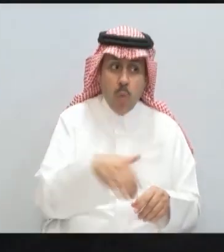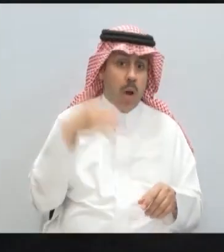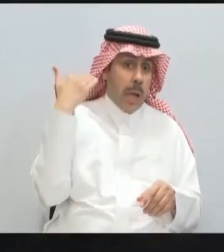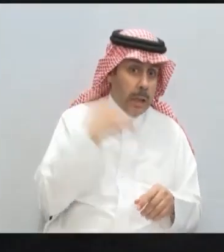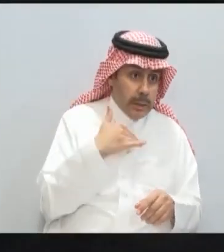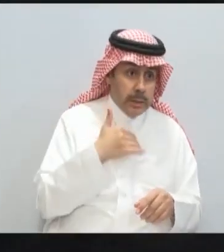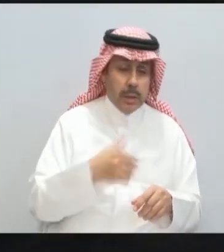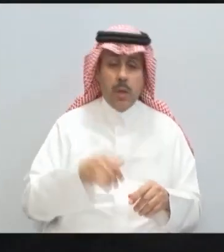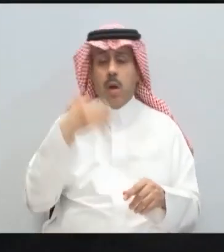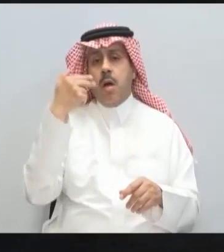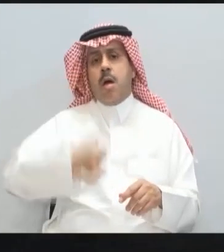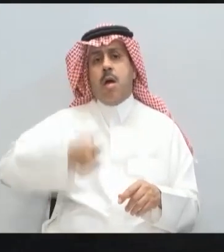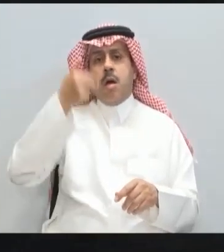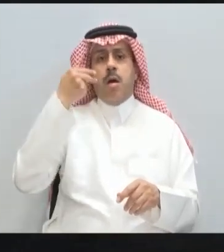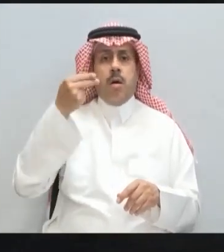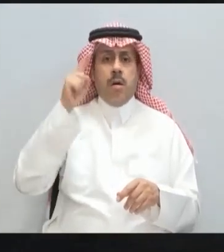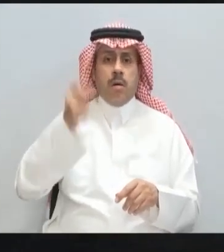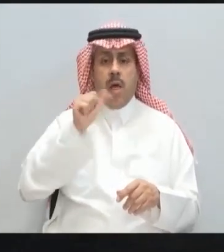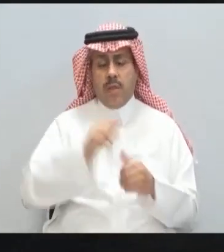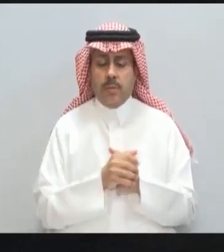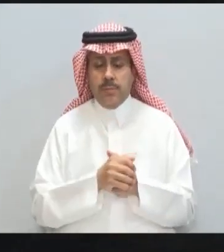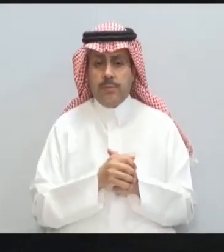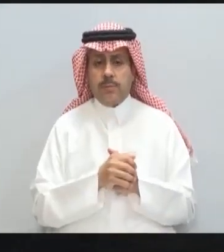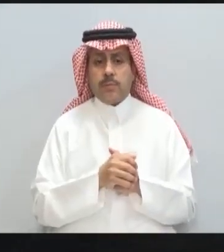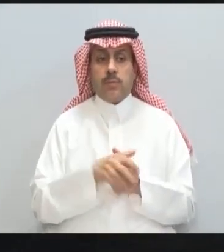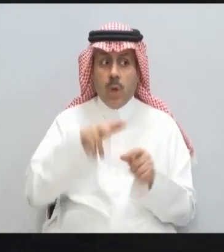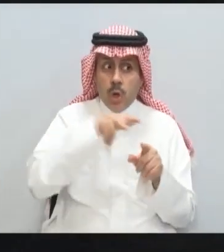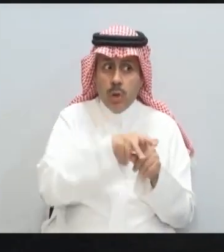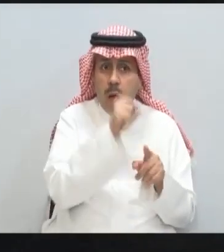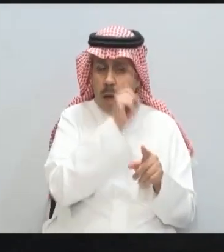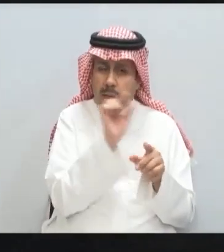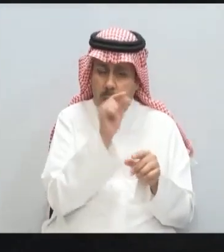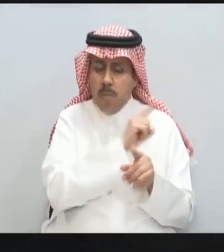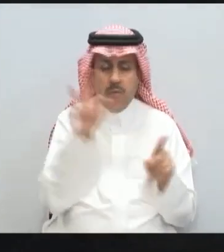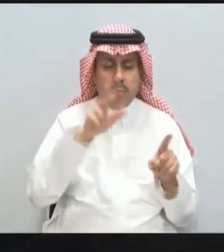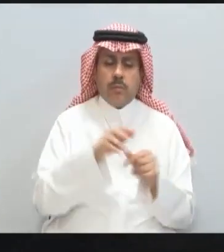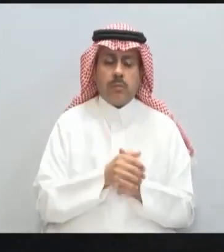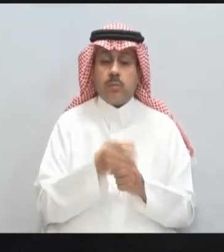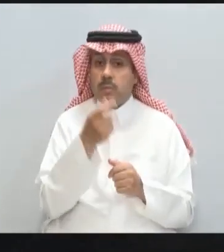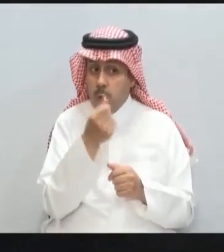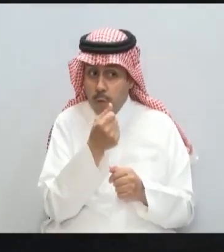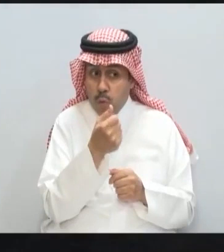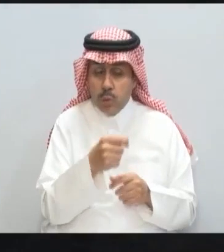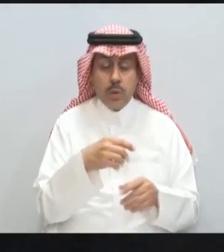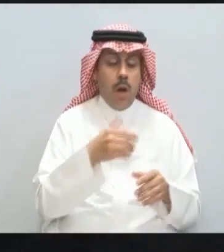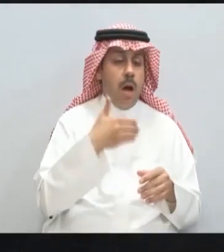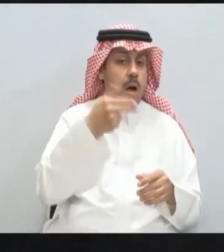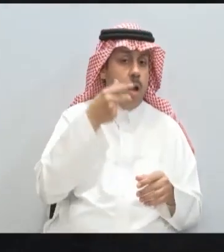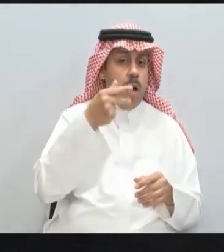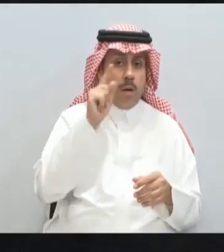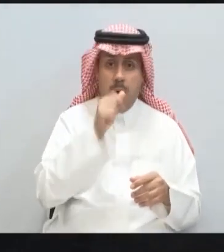ابدا البغي او الظلم او التعدي على الاخرين في اموال ولا في اعراضهم ولا في